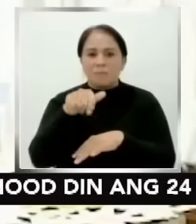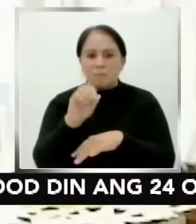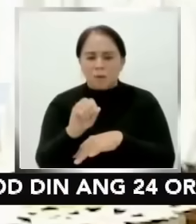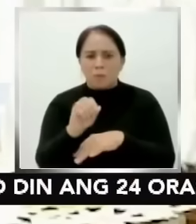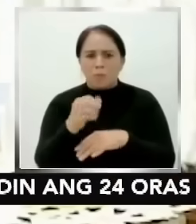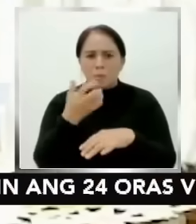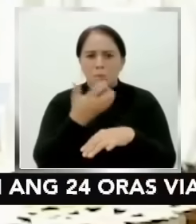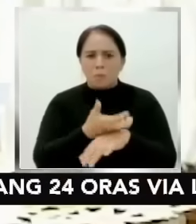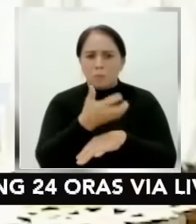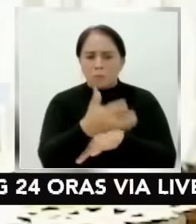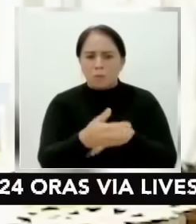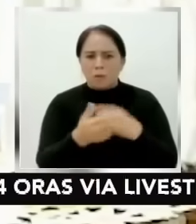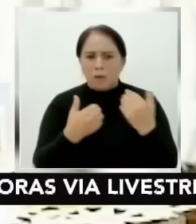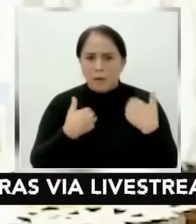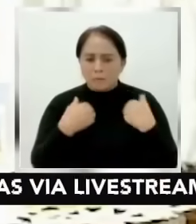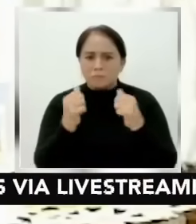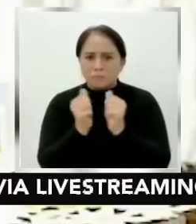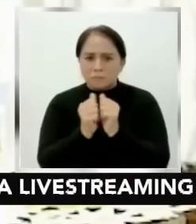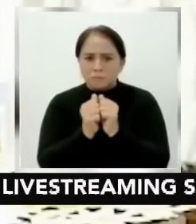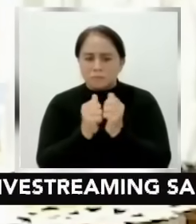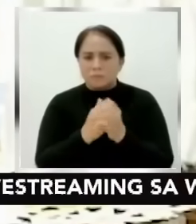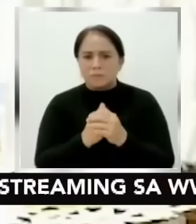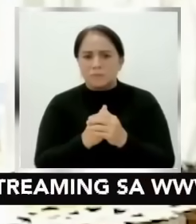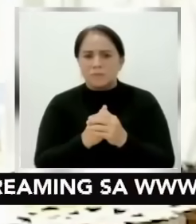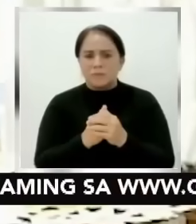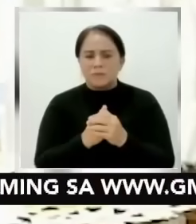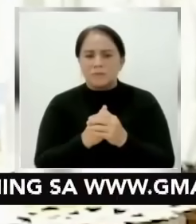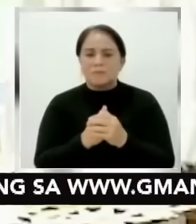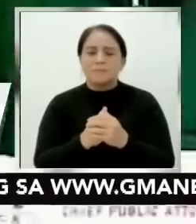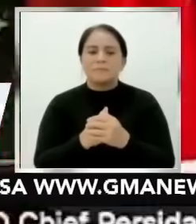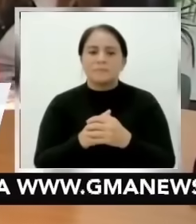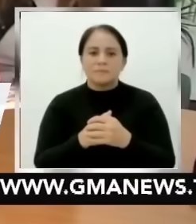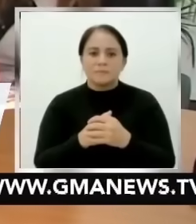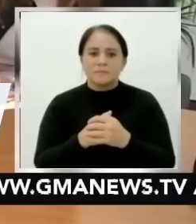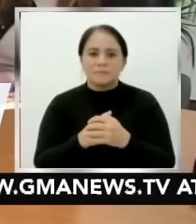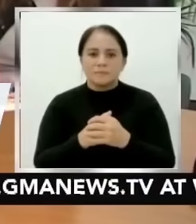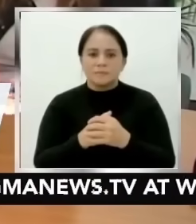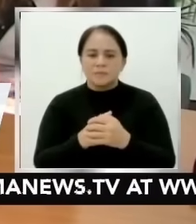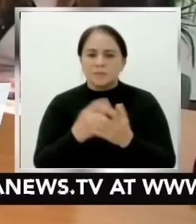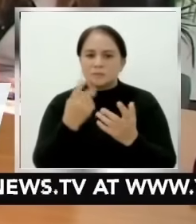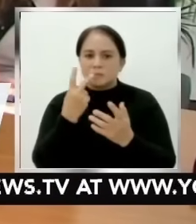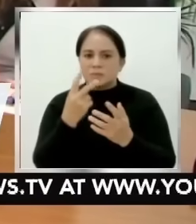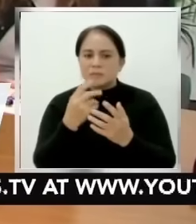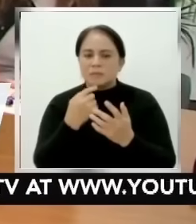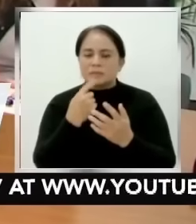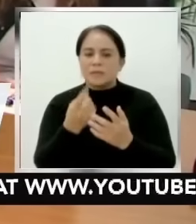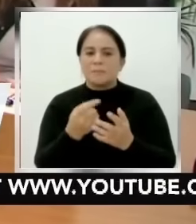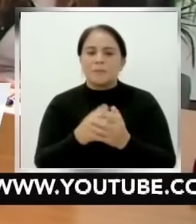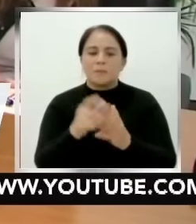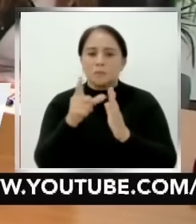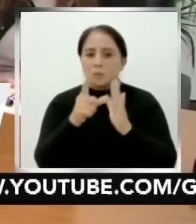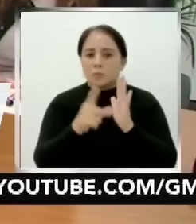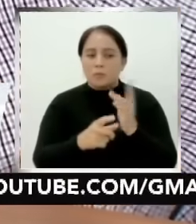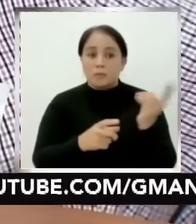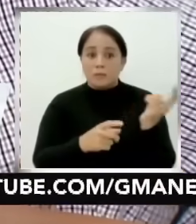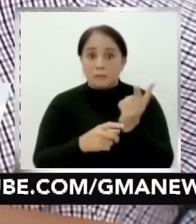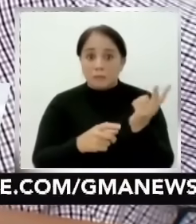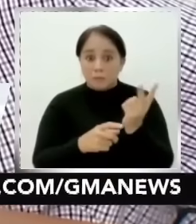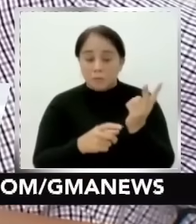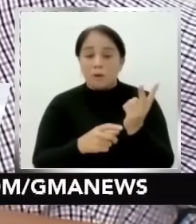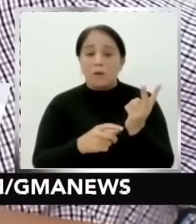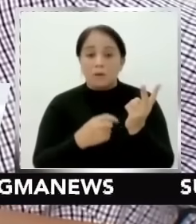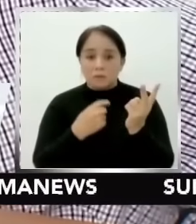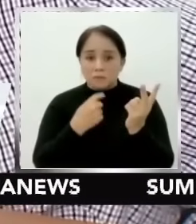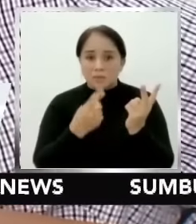PAW, pwede nilang bulungan yung PAW. At hindi kami nakonsinti ng mali. Pero sabi ng abogado ng dalawang aktivista sa militar, they should